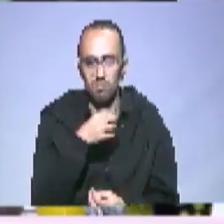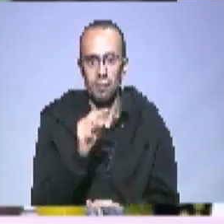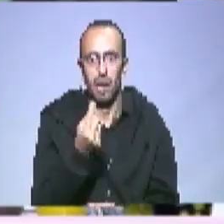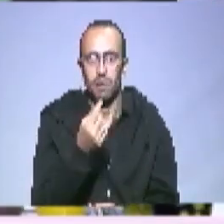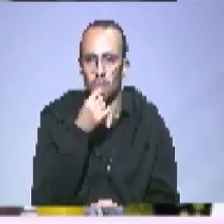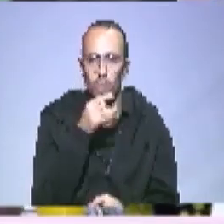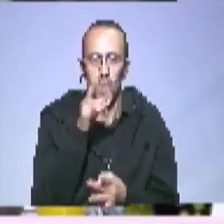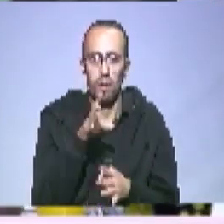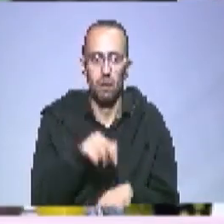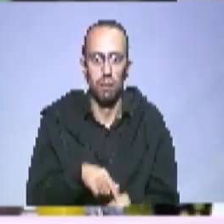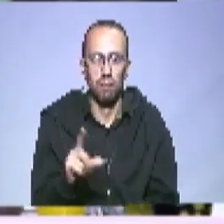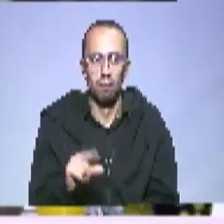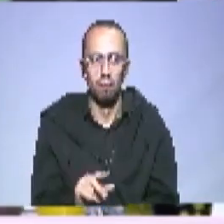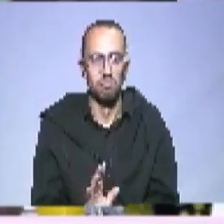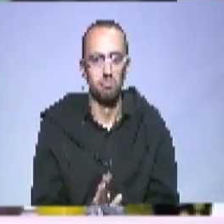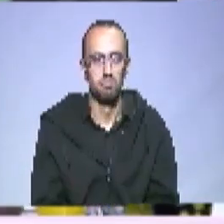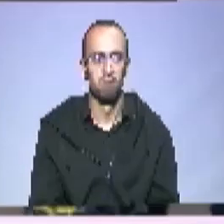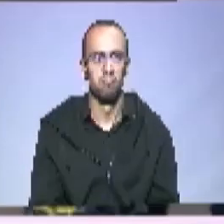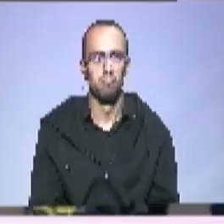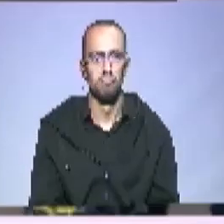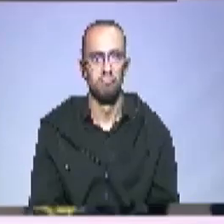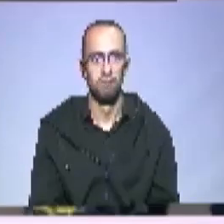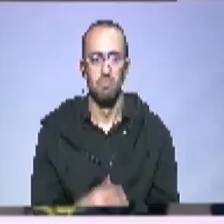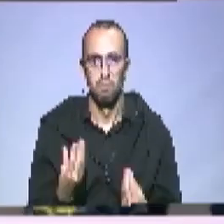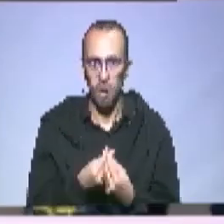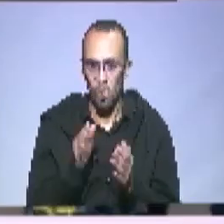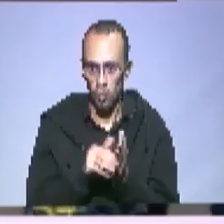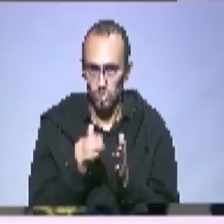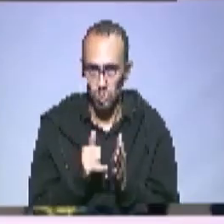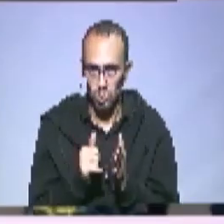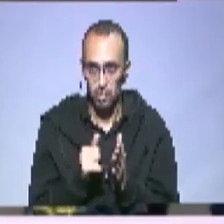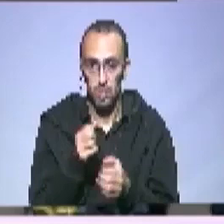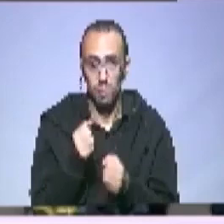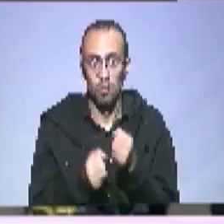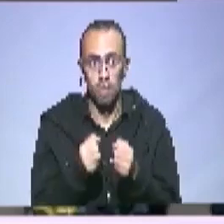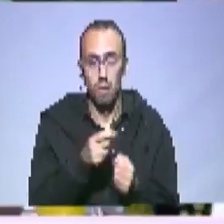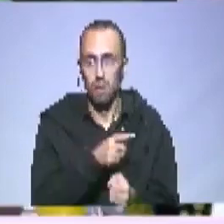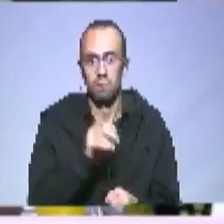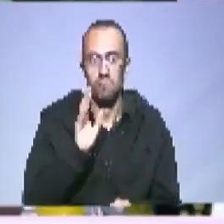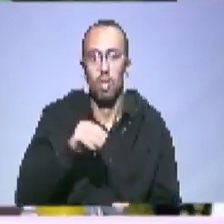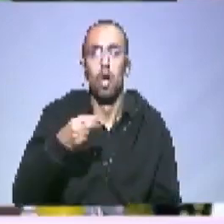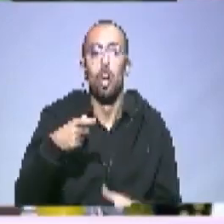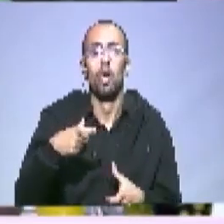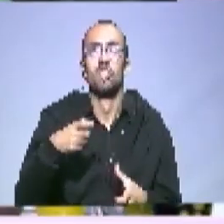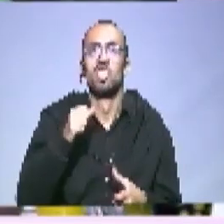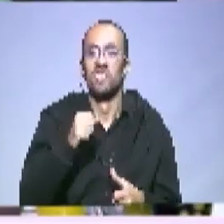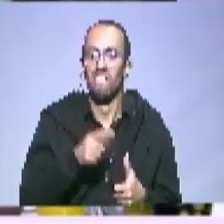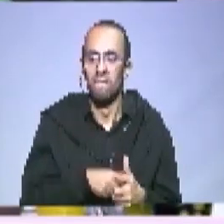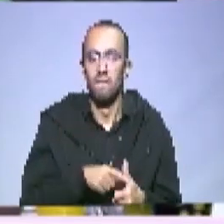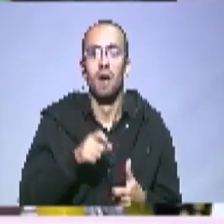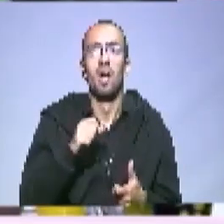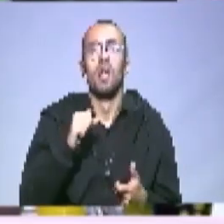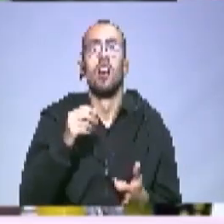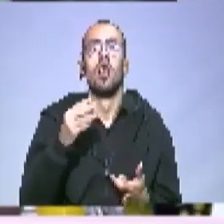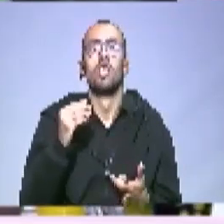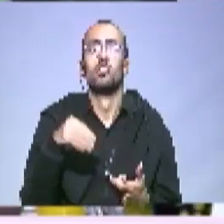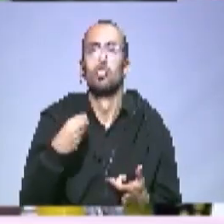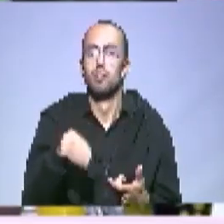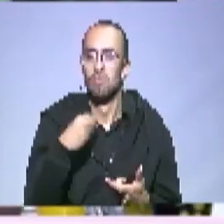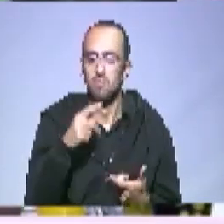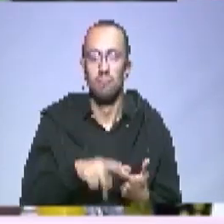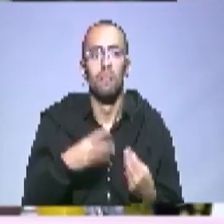هيمشي معانا وهنظبط الدنيا. جنبها رز عادي يا شيف صح؟ الملوخيه دي بتتاكل بالعيش الناشف، العيش الطري